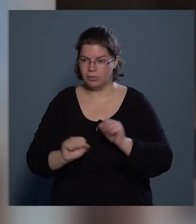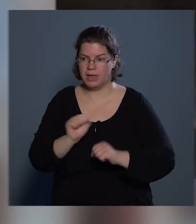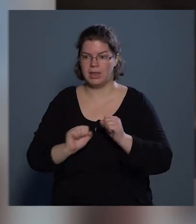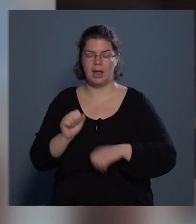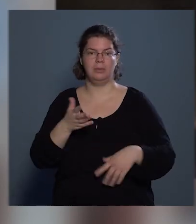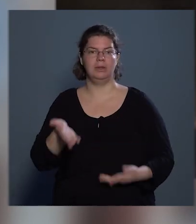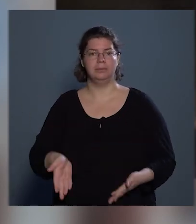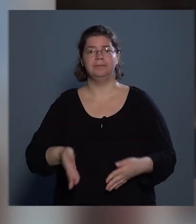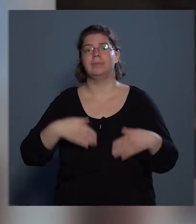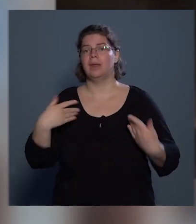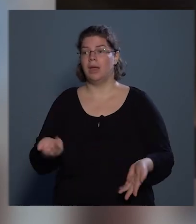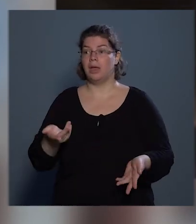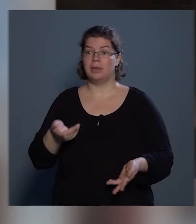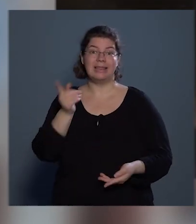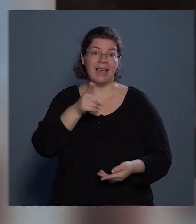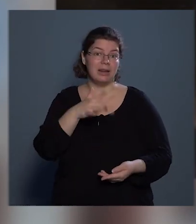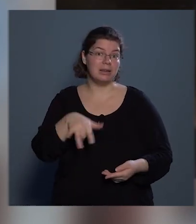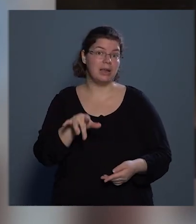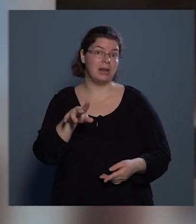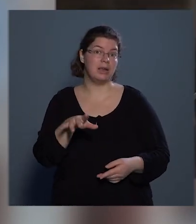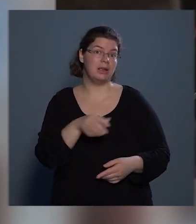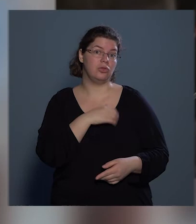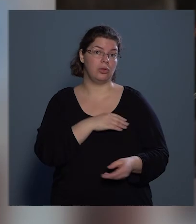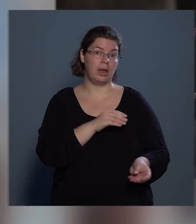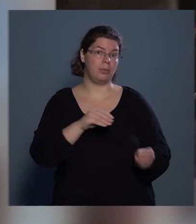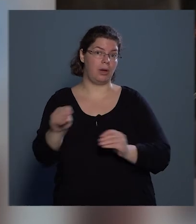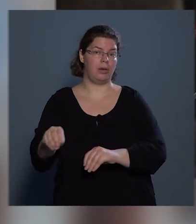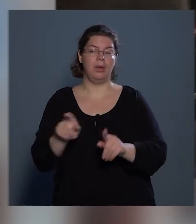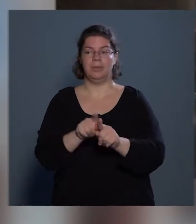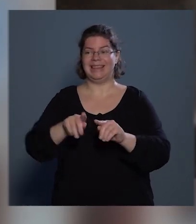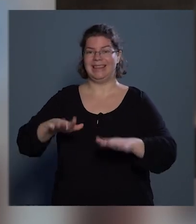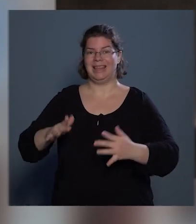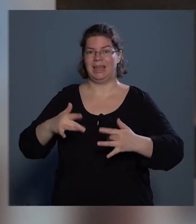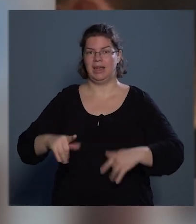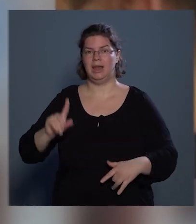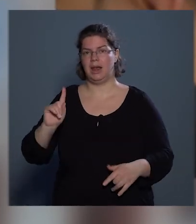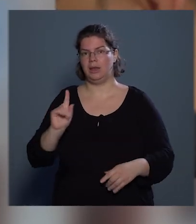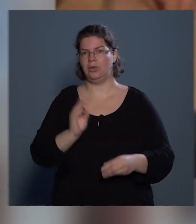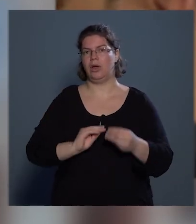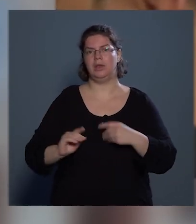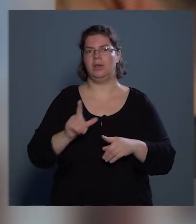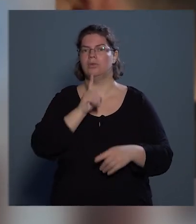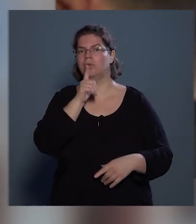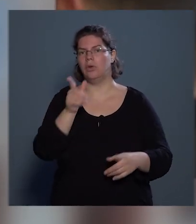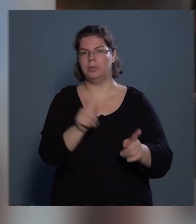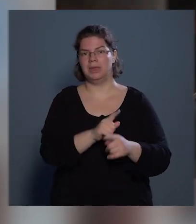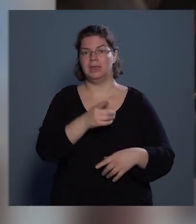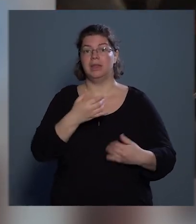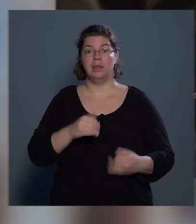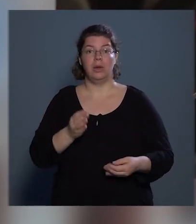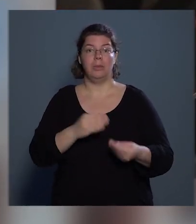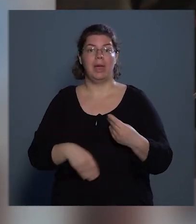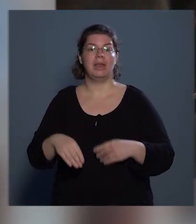Tátratéri általános iskolába, mint székhely. Ráadásul ezt azért fogom így indokolni, mert a rendvédelmi